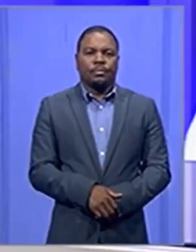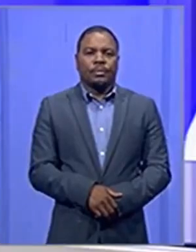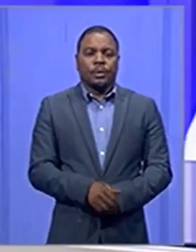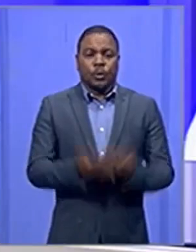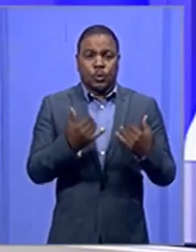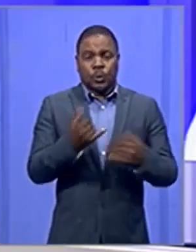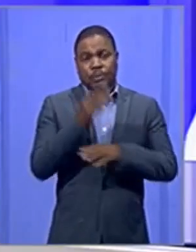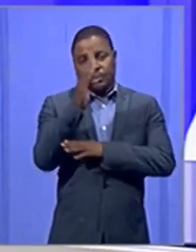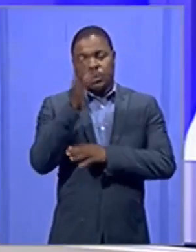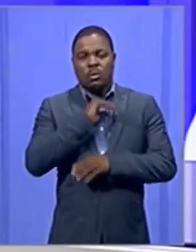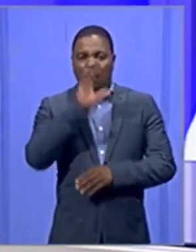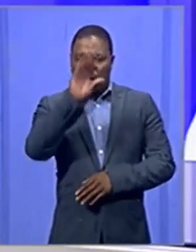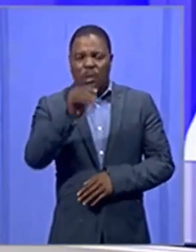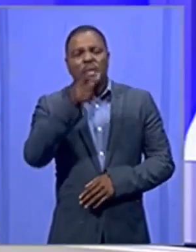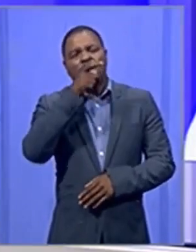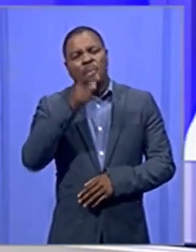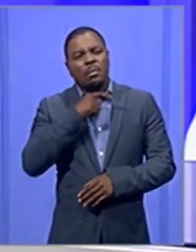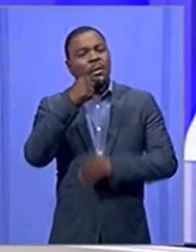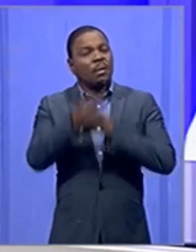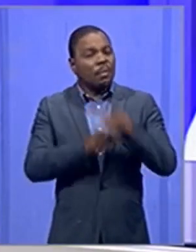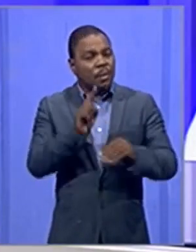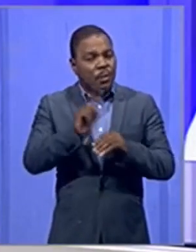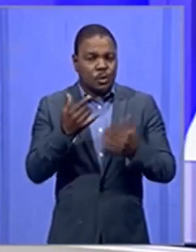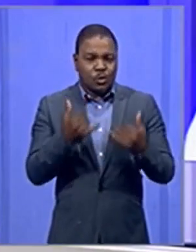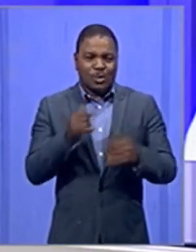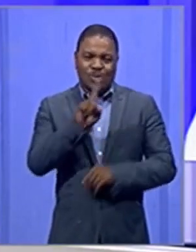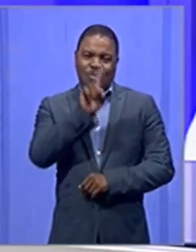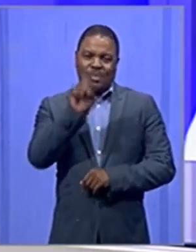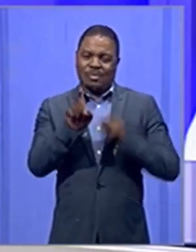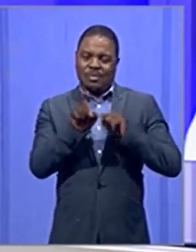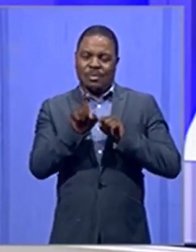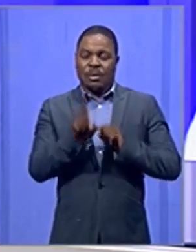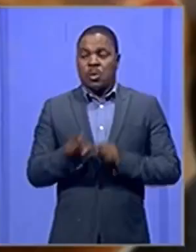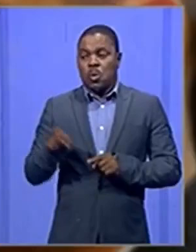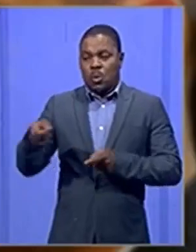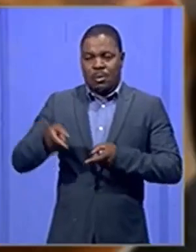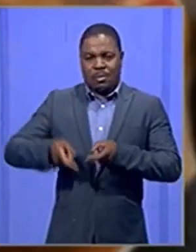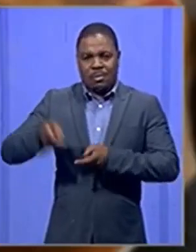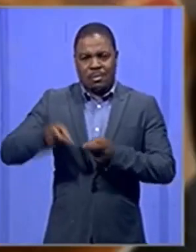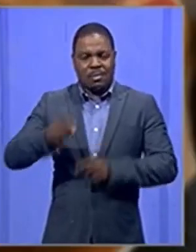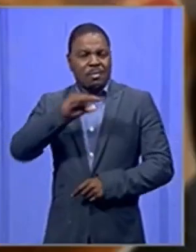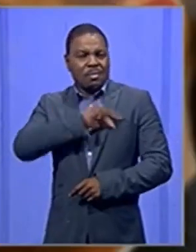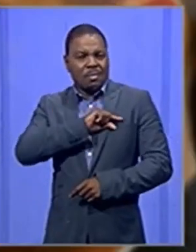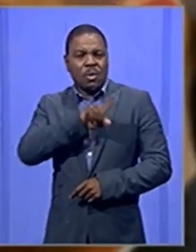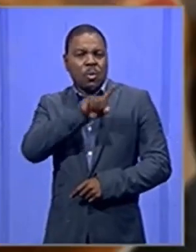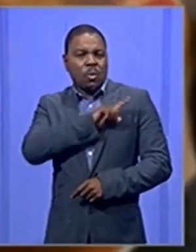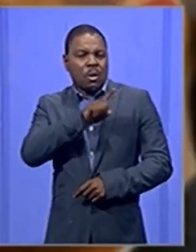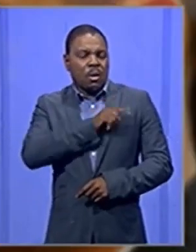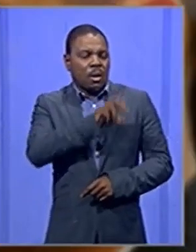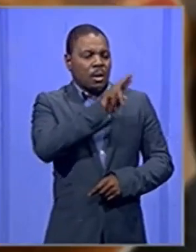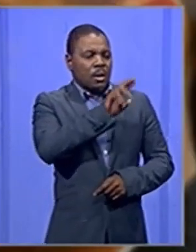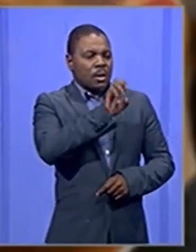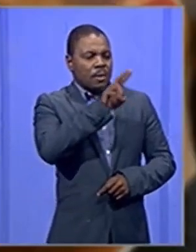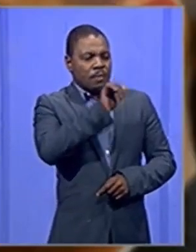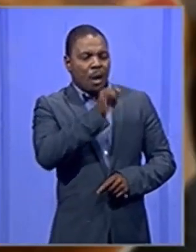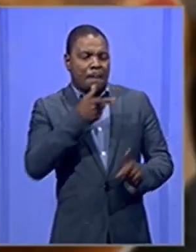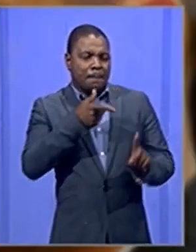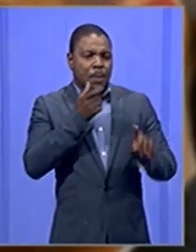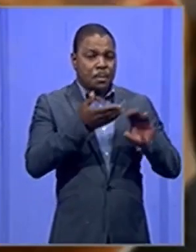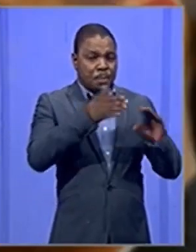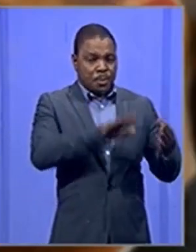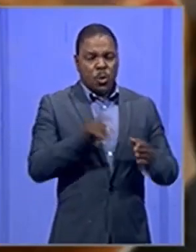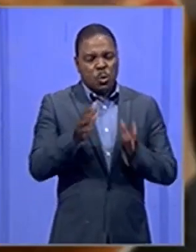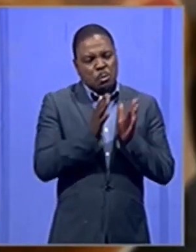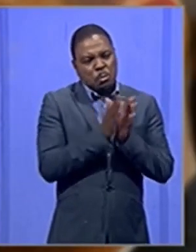Pelengana re kopile ditshwaelo tsa gago tebang le potso ya rona ya letsatsi ya gore Oscar Pistorius o bone molato wa polao ya ga Reeva Steenkamp o